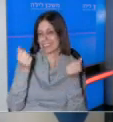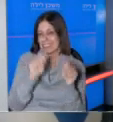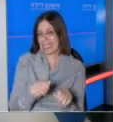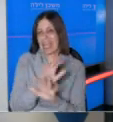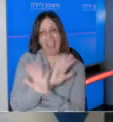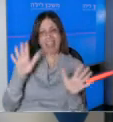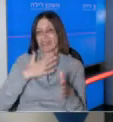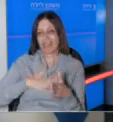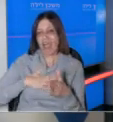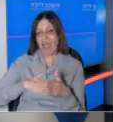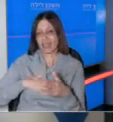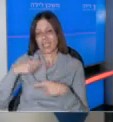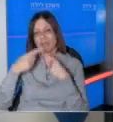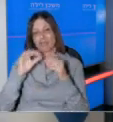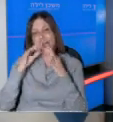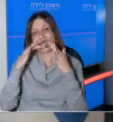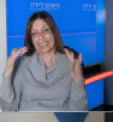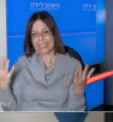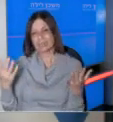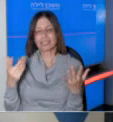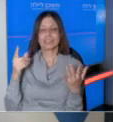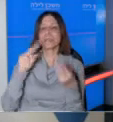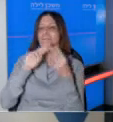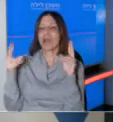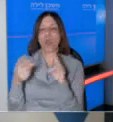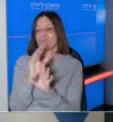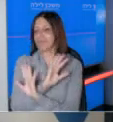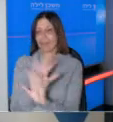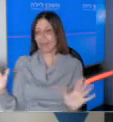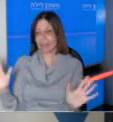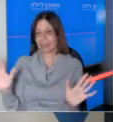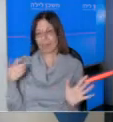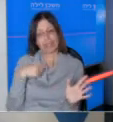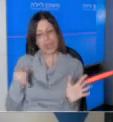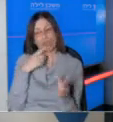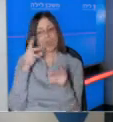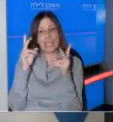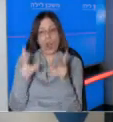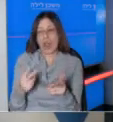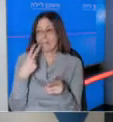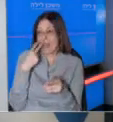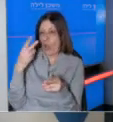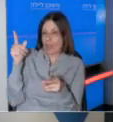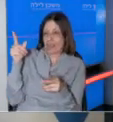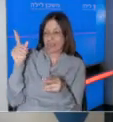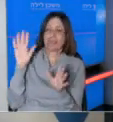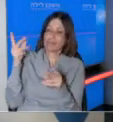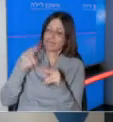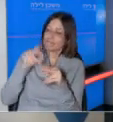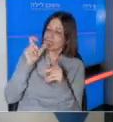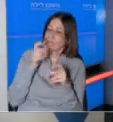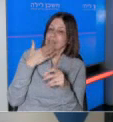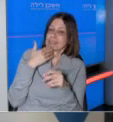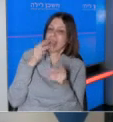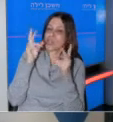אין חגים השנה של קריסמס וכל זה בעולם. אז אנחנו יכולים לראות את זה, ואזרחי ישראל יכולים